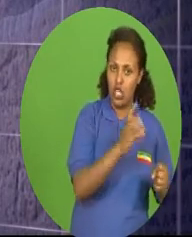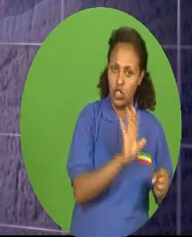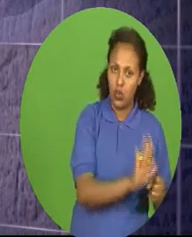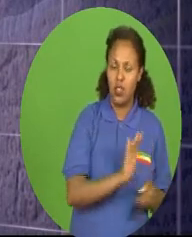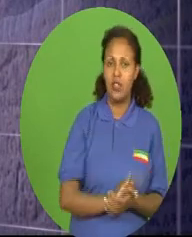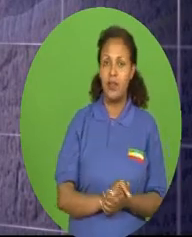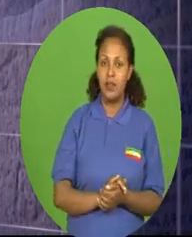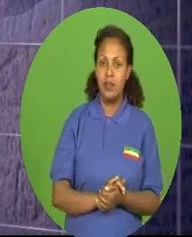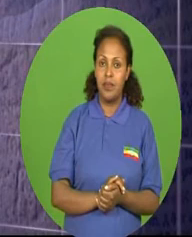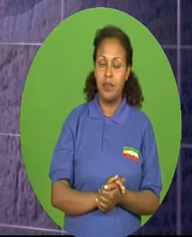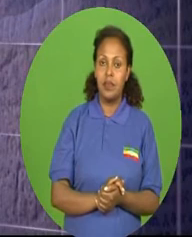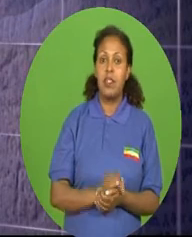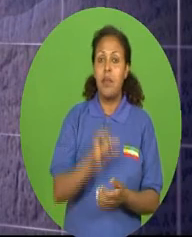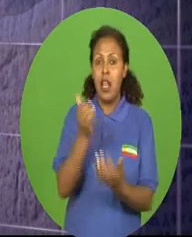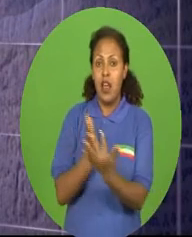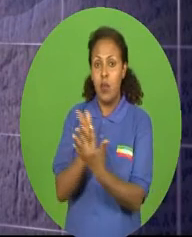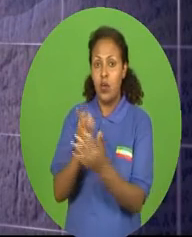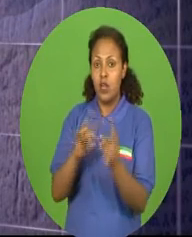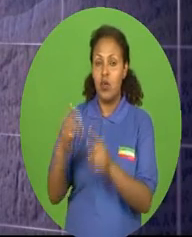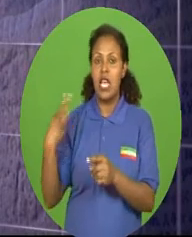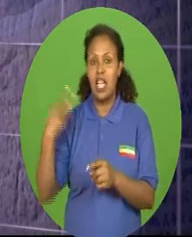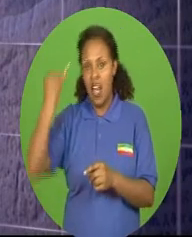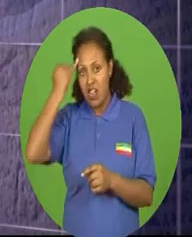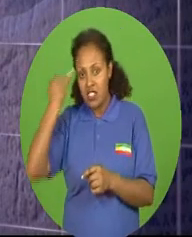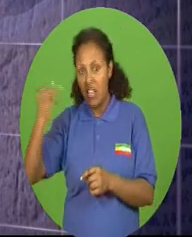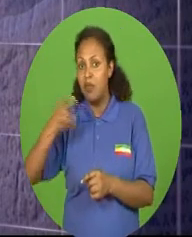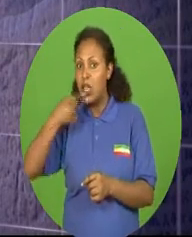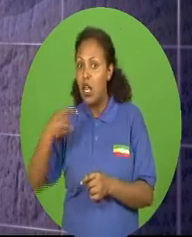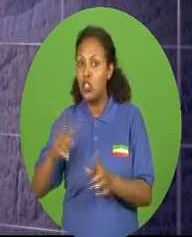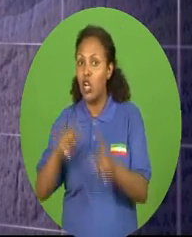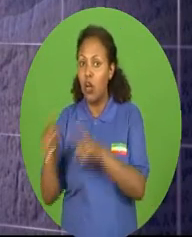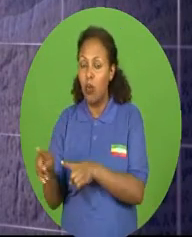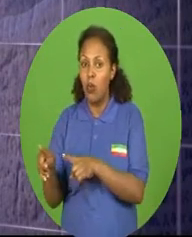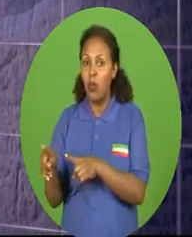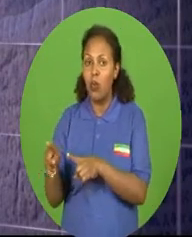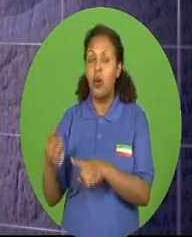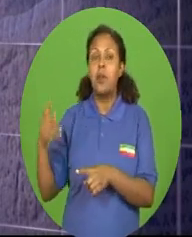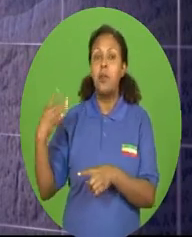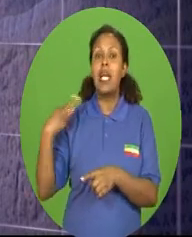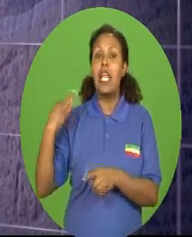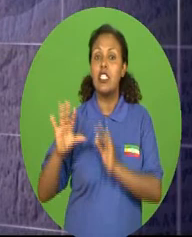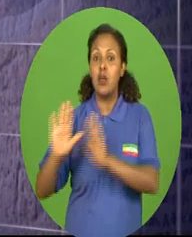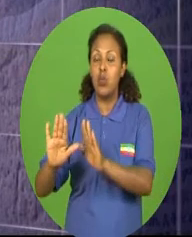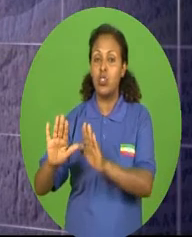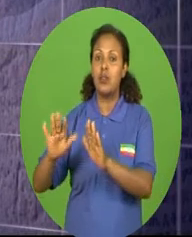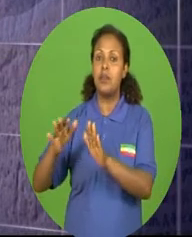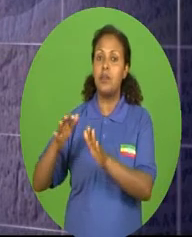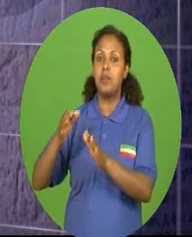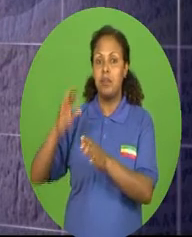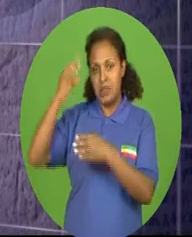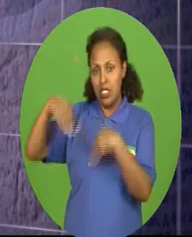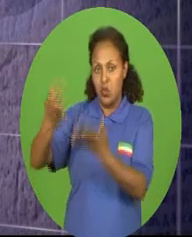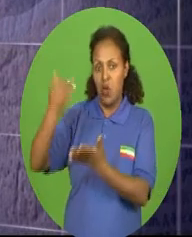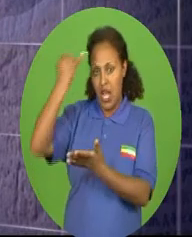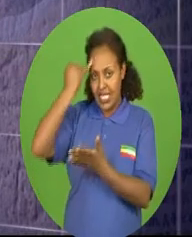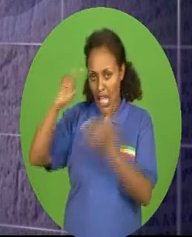የሚችሉ መሆናቸውን በአንጻሩ የግል አስተያየት የምንላቸው ደግሞ በግለሰቦች